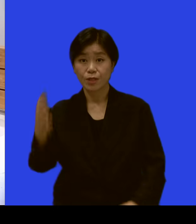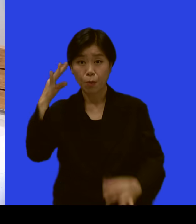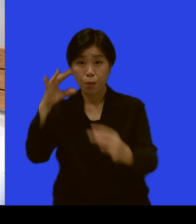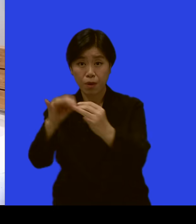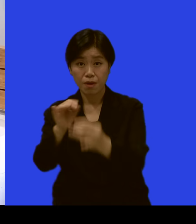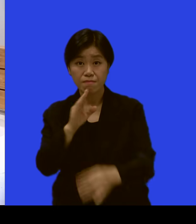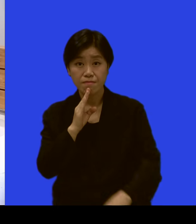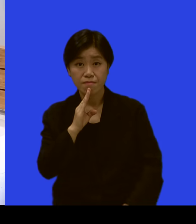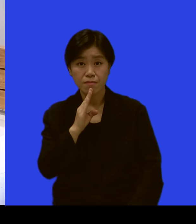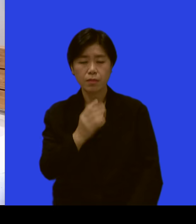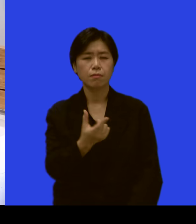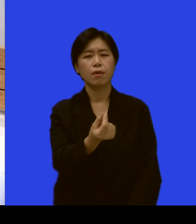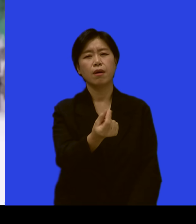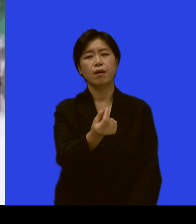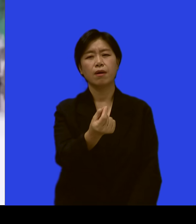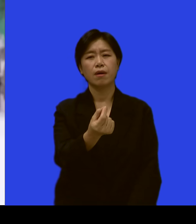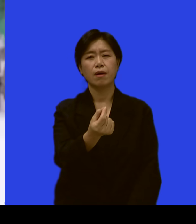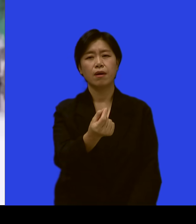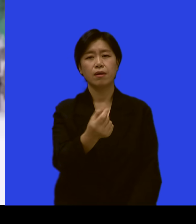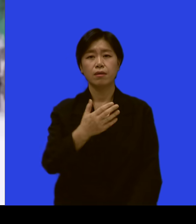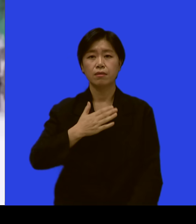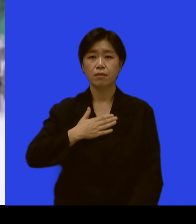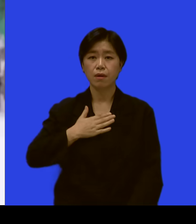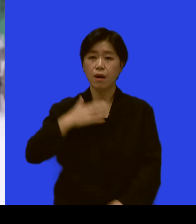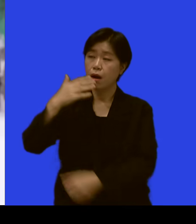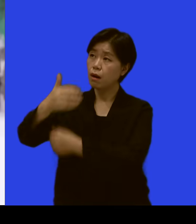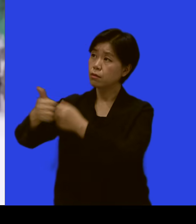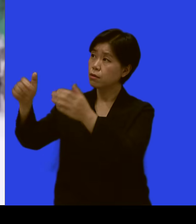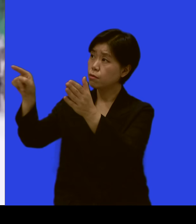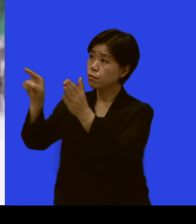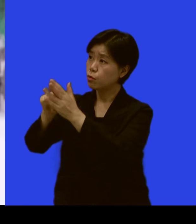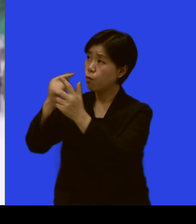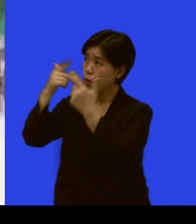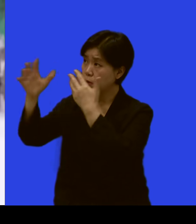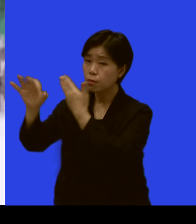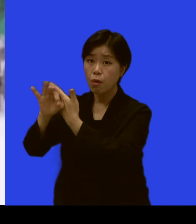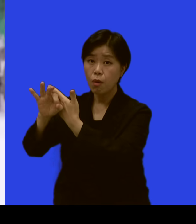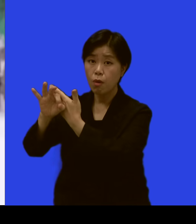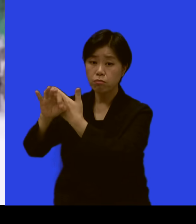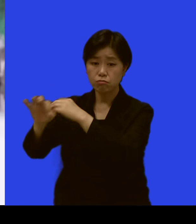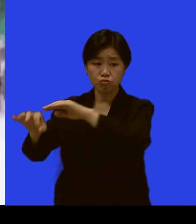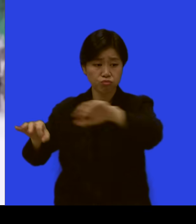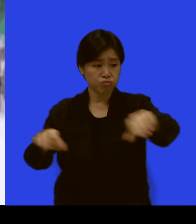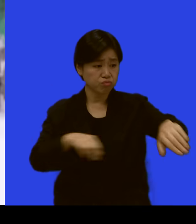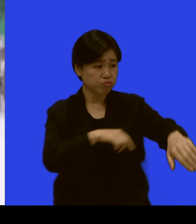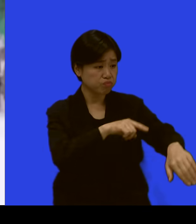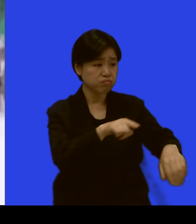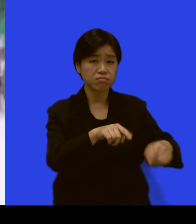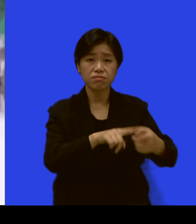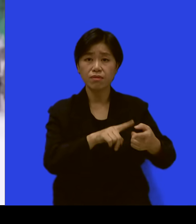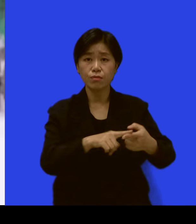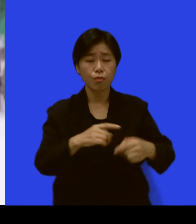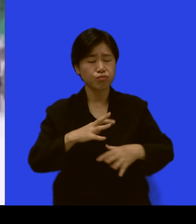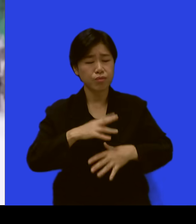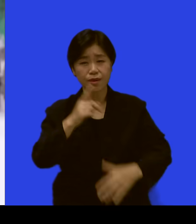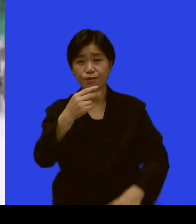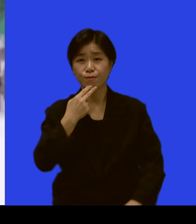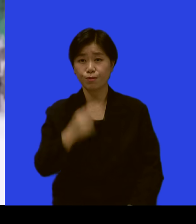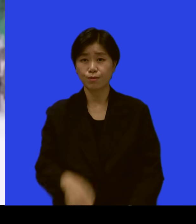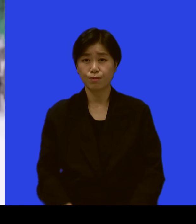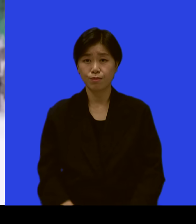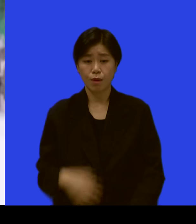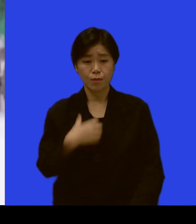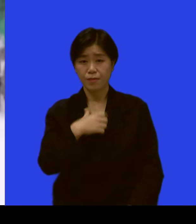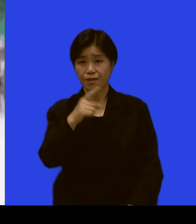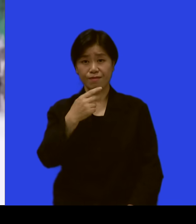그죠? 맞는 것 같아요. 그죠? 제가 하나님을 믿으면 두려워할 것도 없고 상황이 안 좋아도